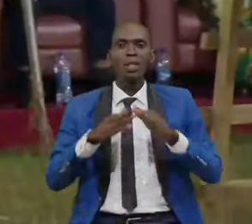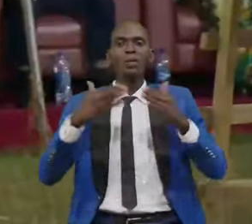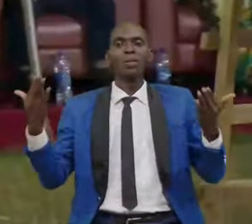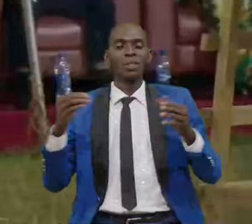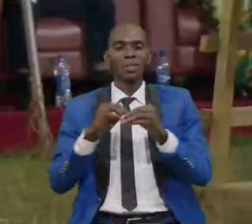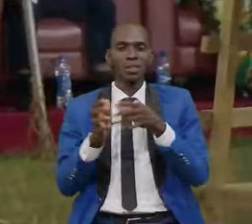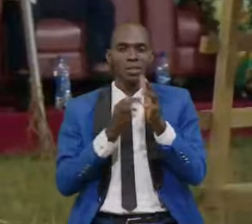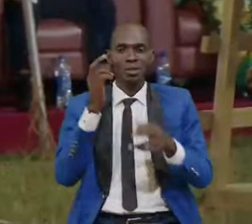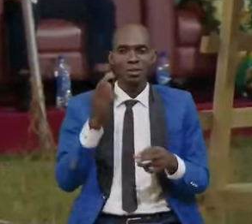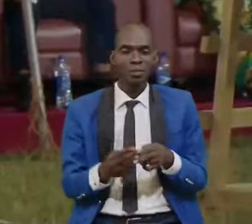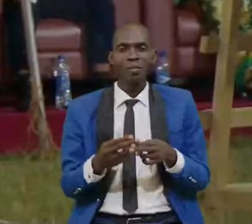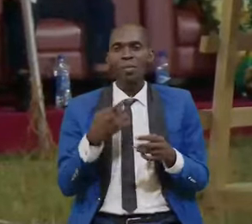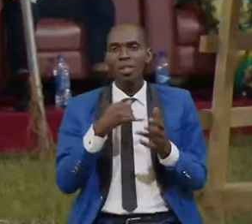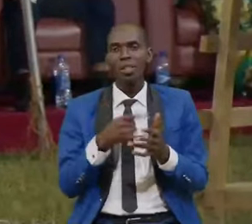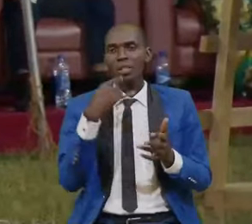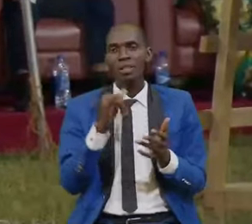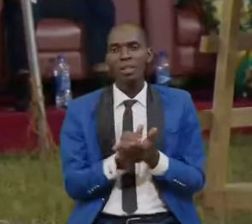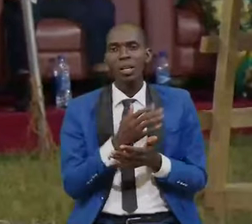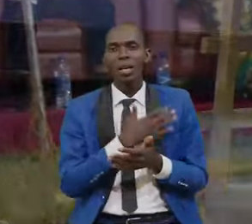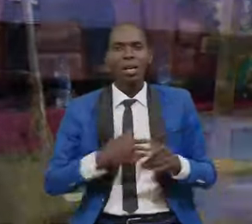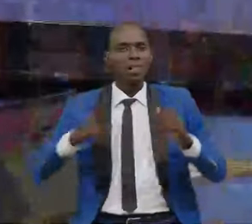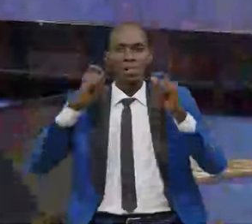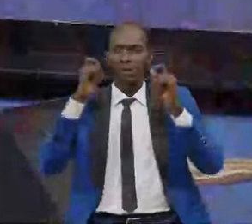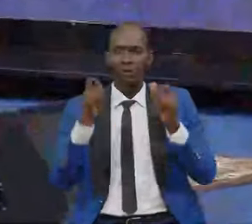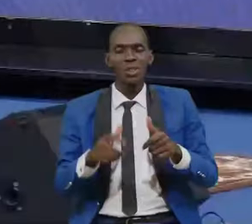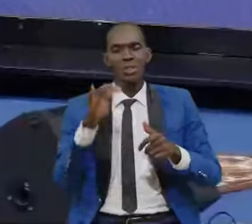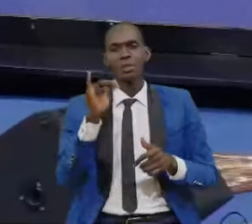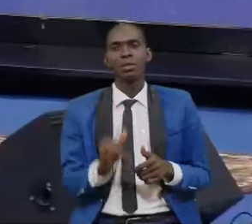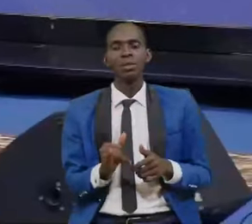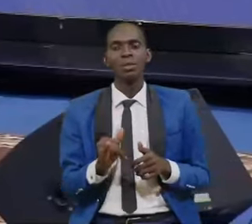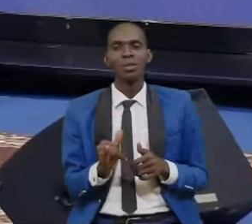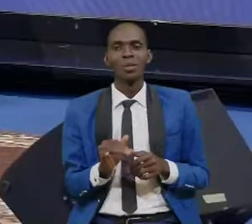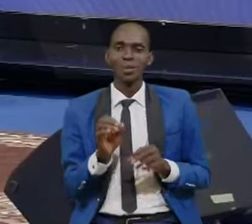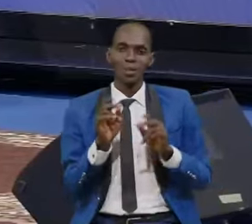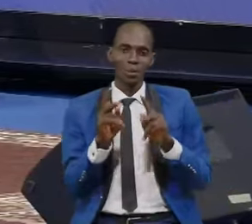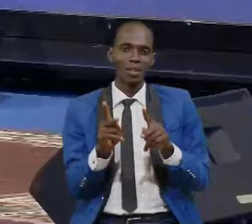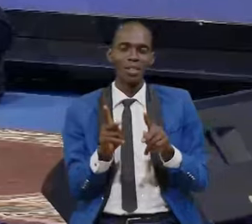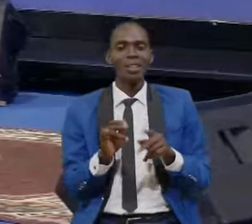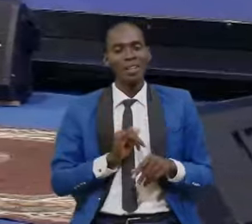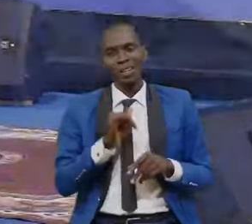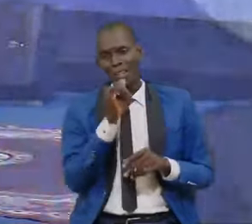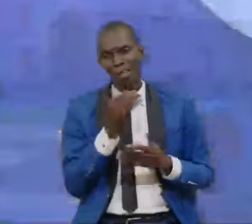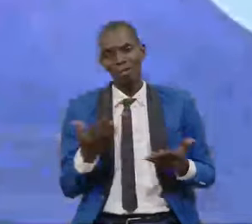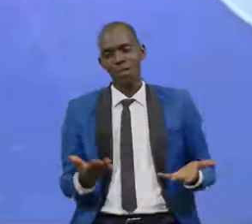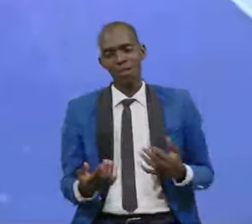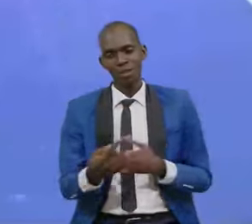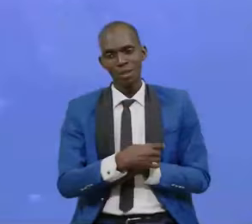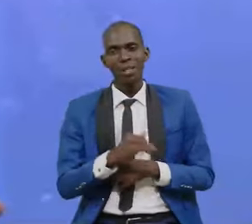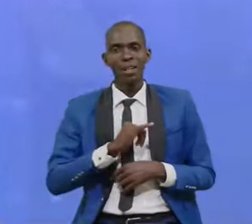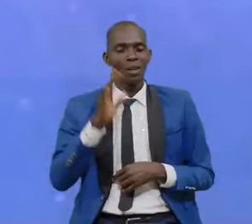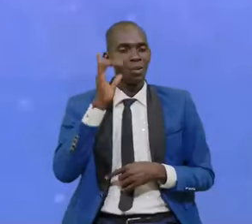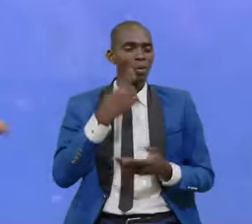maintenant. Et aussi, au même instant, d'accord. Ah, je suis là aujourd'hui, je reviendrai